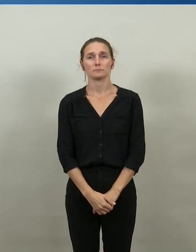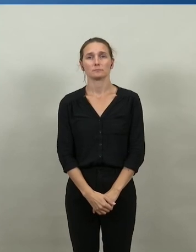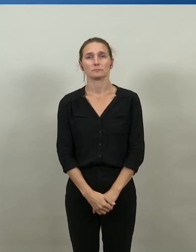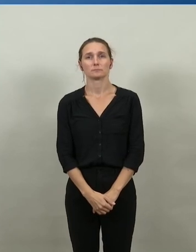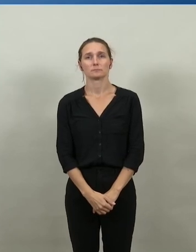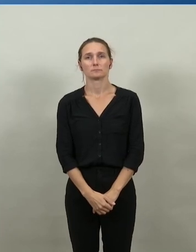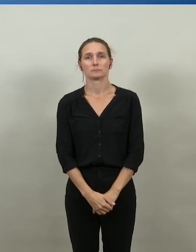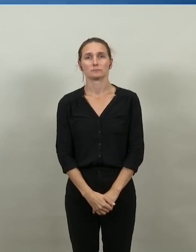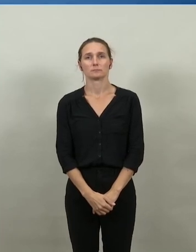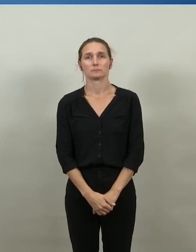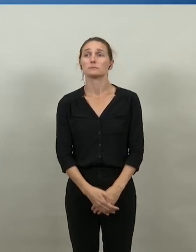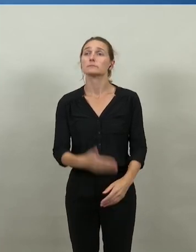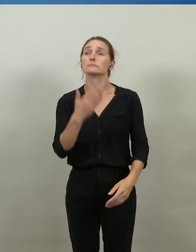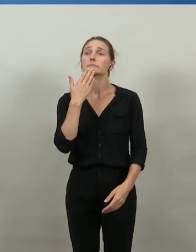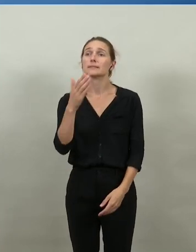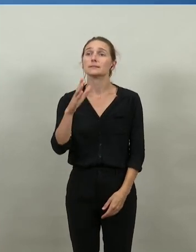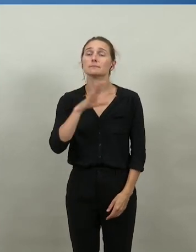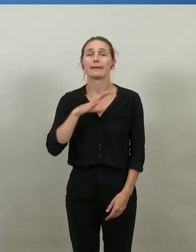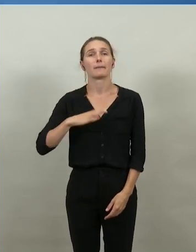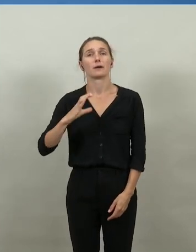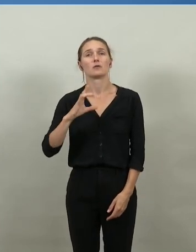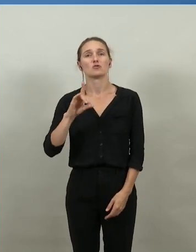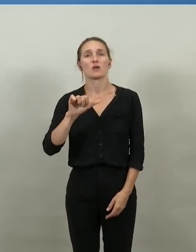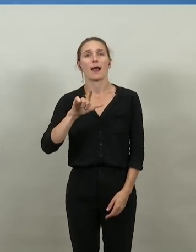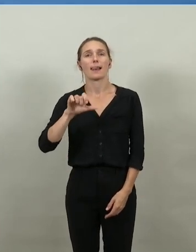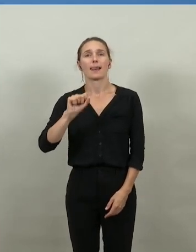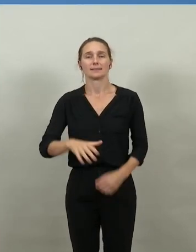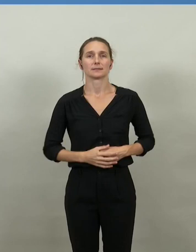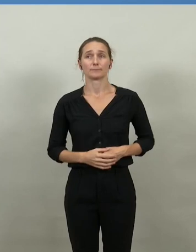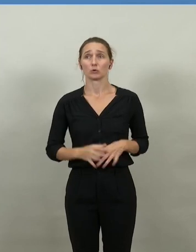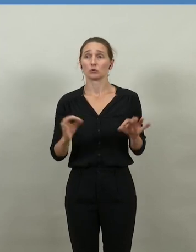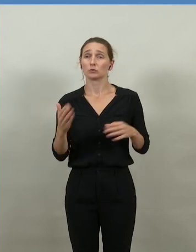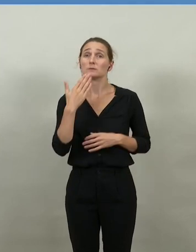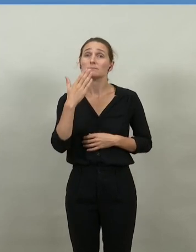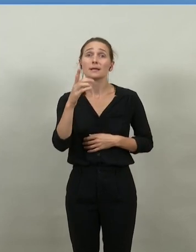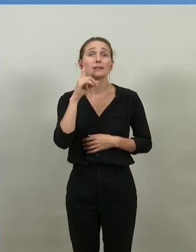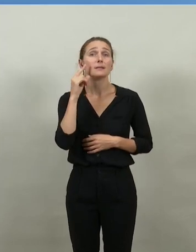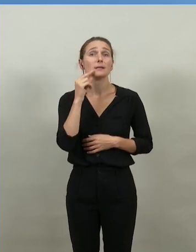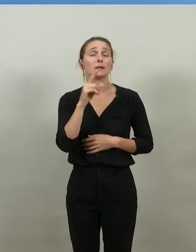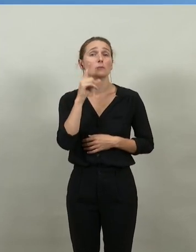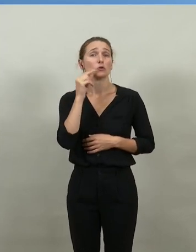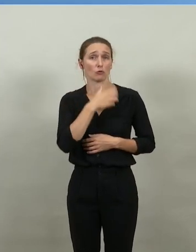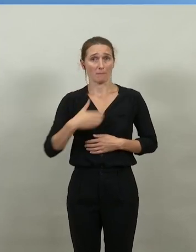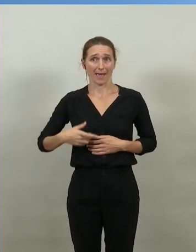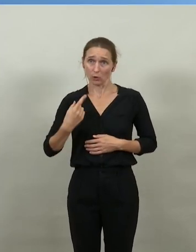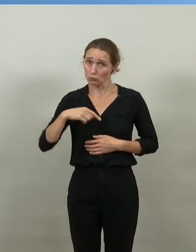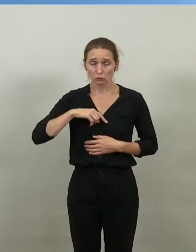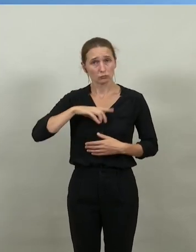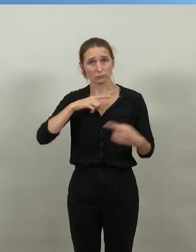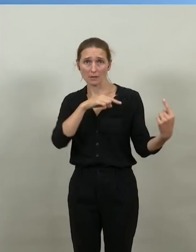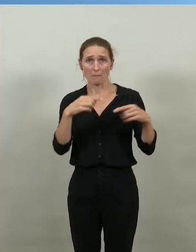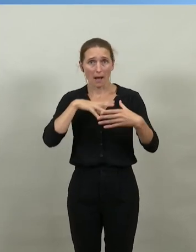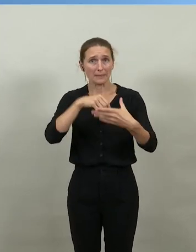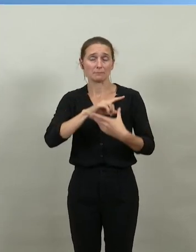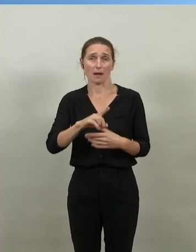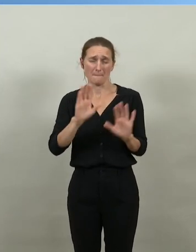merci merci Madame Chalas oui merci Monsieur le Maire nous nous ne participerons pas au débat même s'il y aurait beaucoup